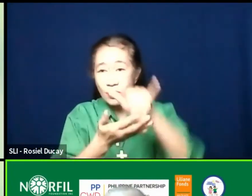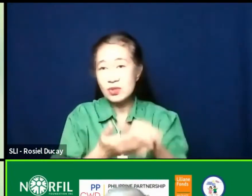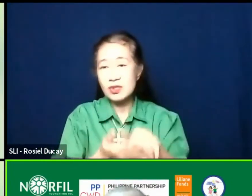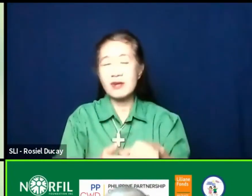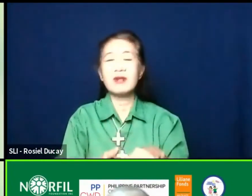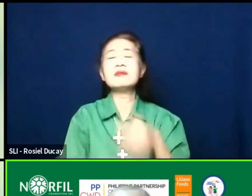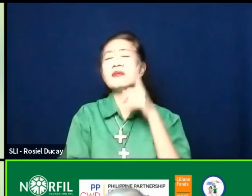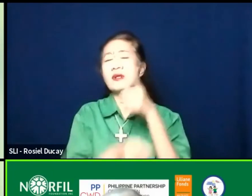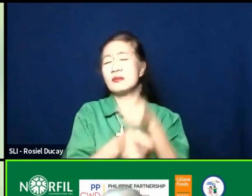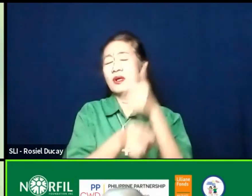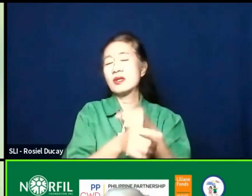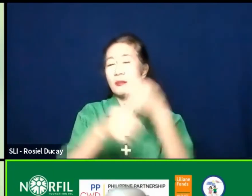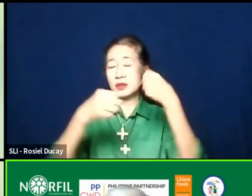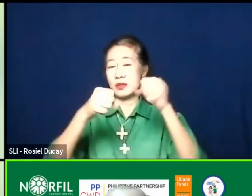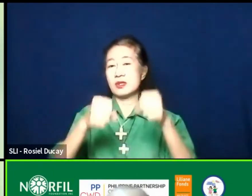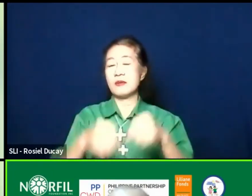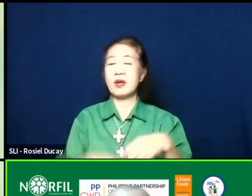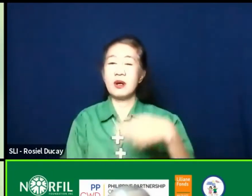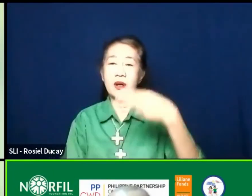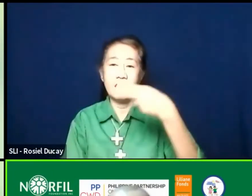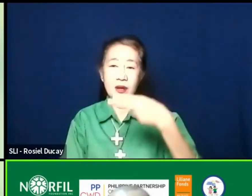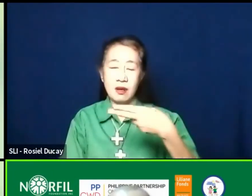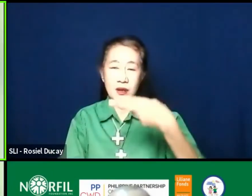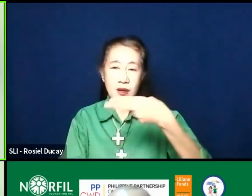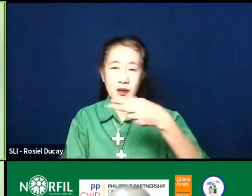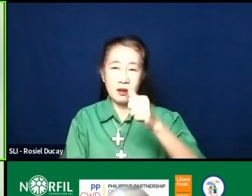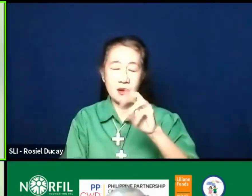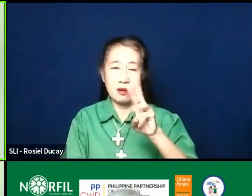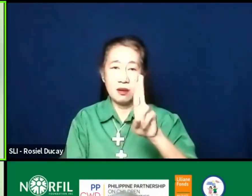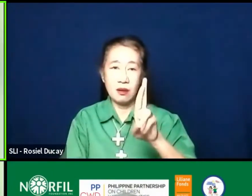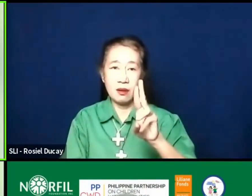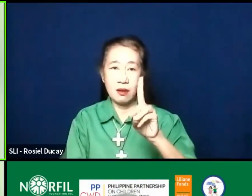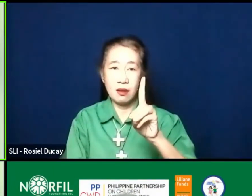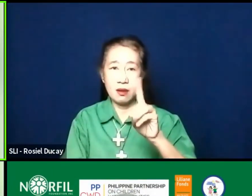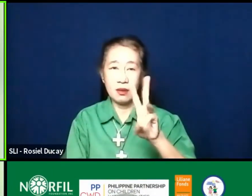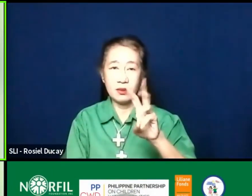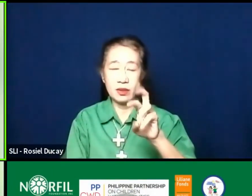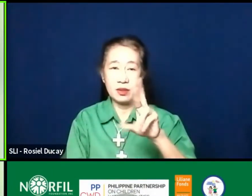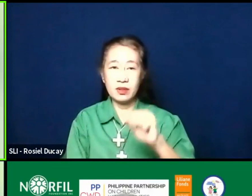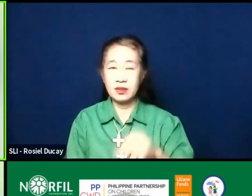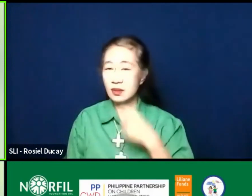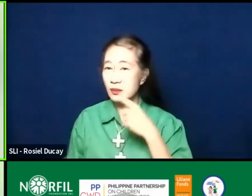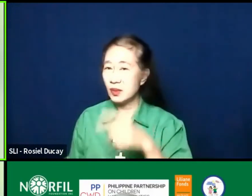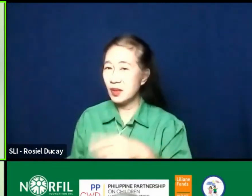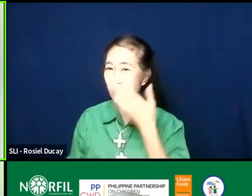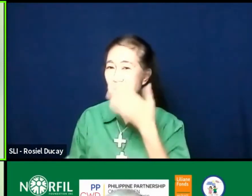maayos na tindahan, mga hardware, ayan. So Teacher Mark, bawal sa recto at sa Quiapo?